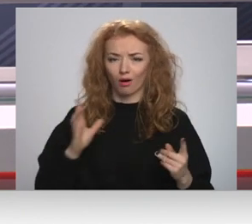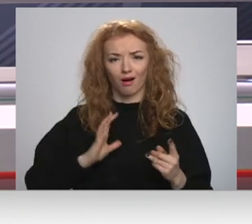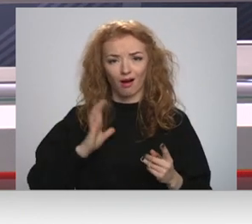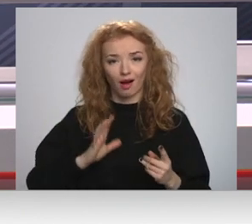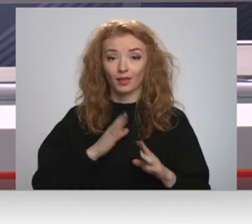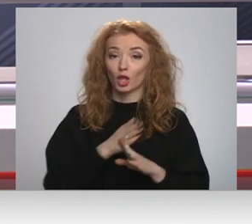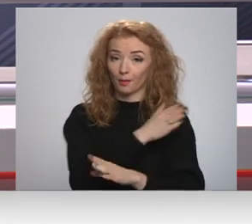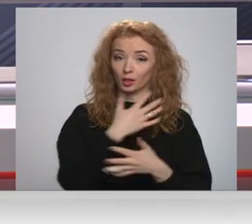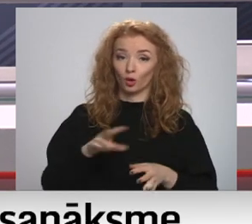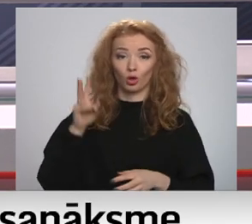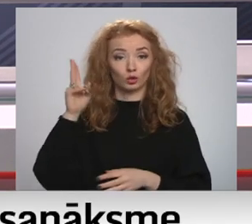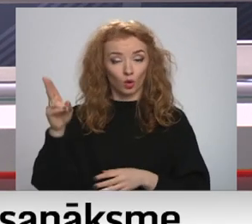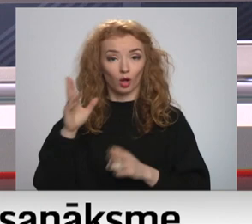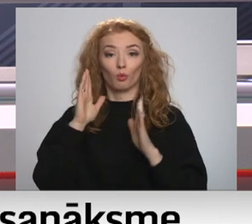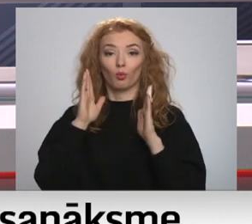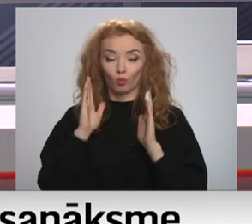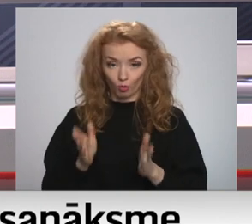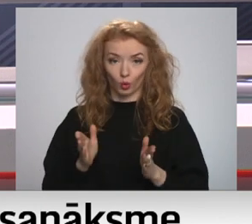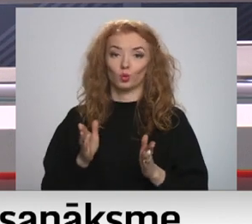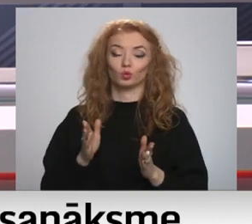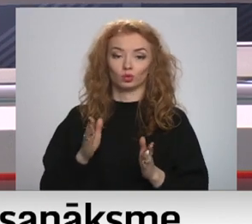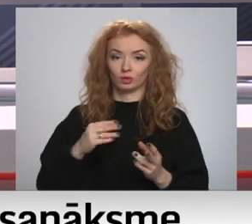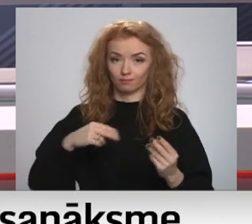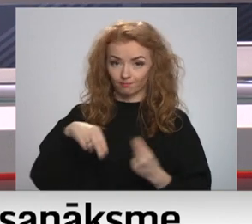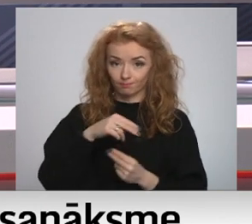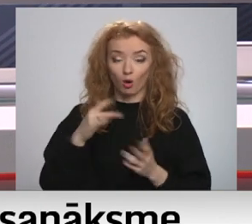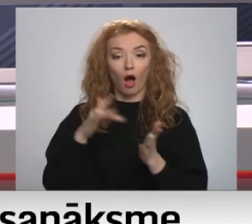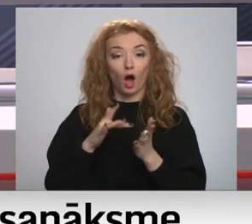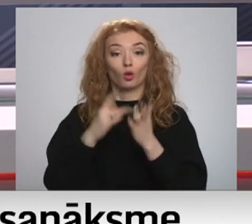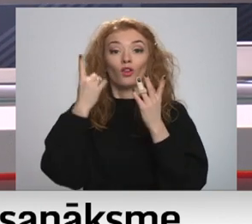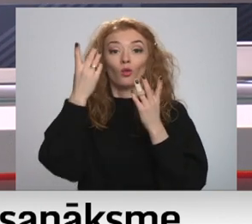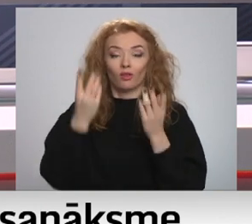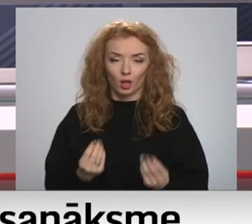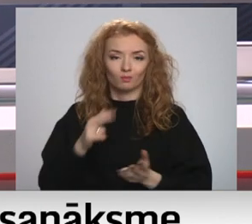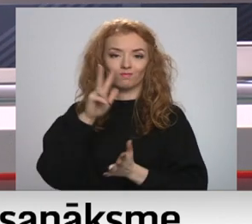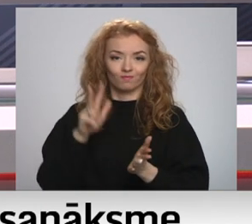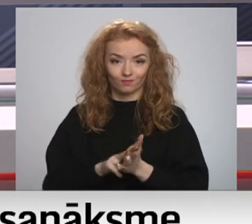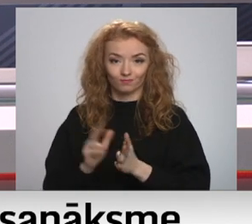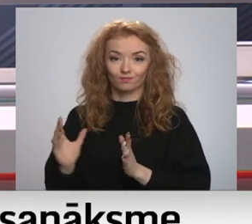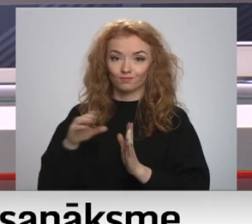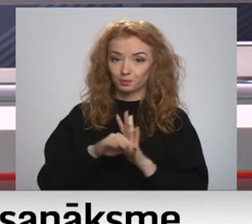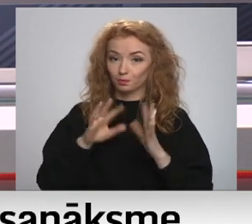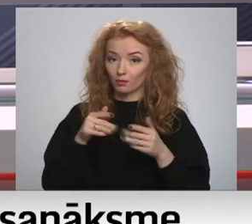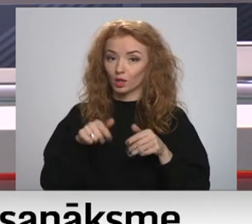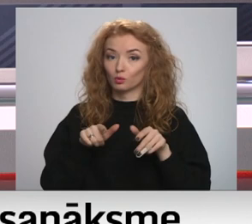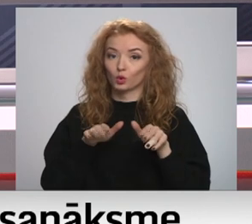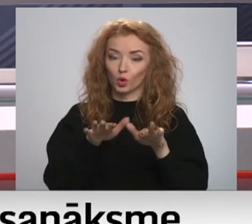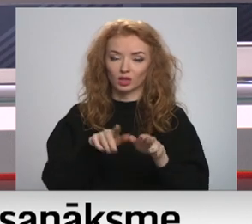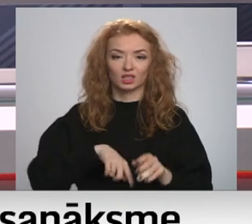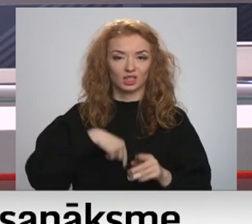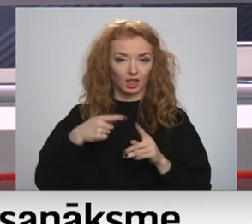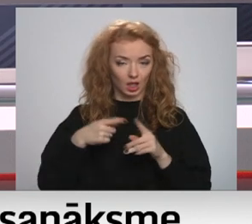dots solījums no NATO puses Bukarestas samitā, ka kādu dienu tās kļūs par NATO dalībvalstīm. Taču šis process, protams, ir ilgs,